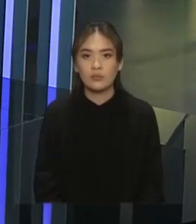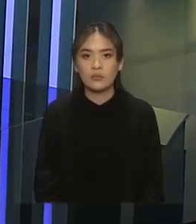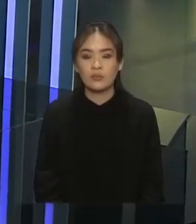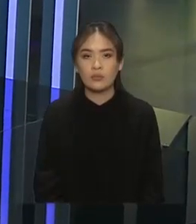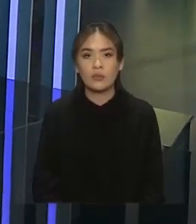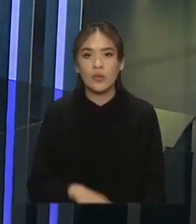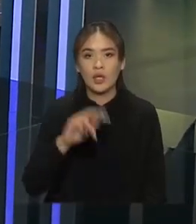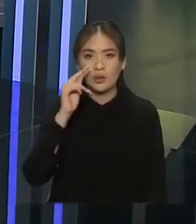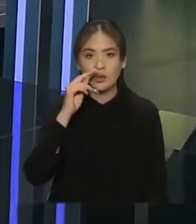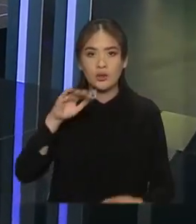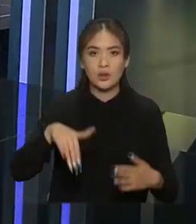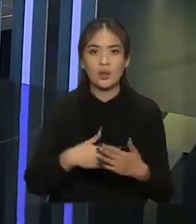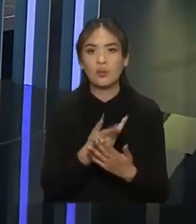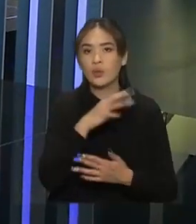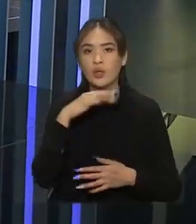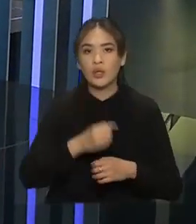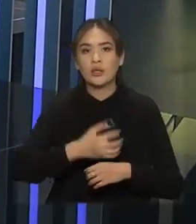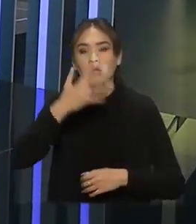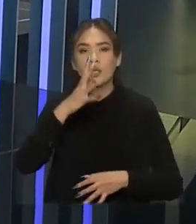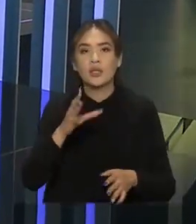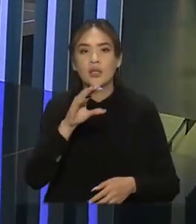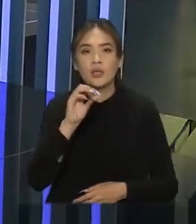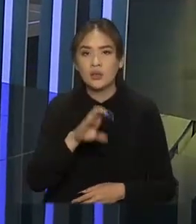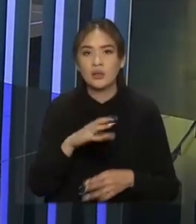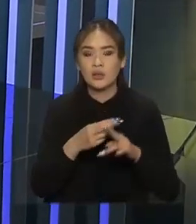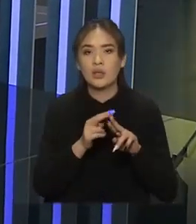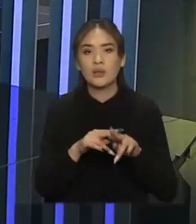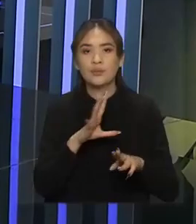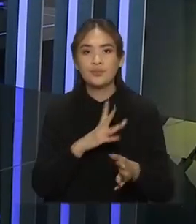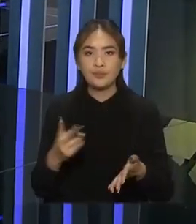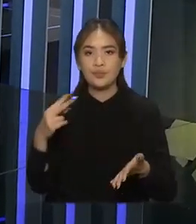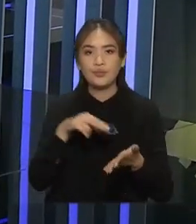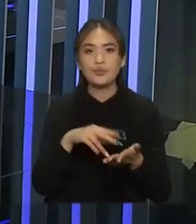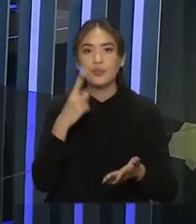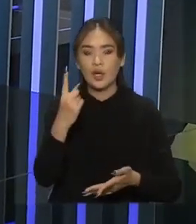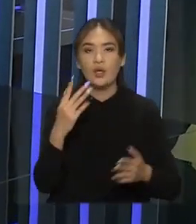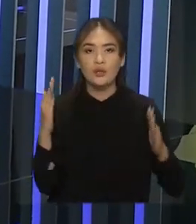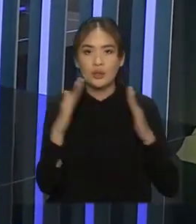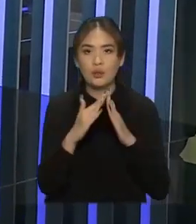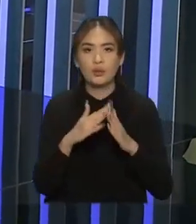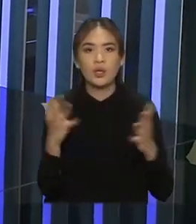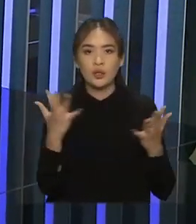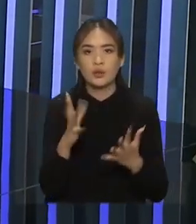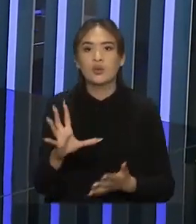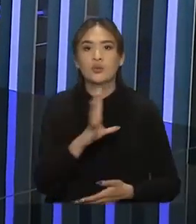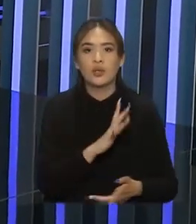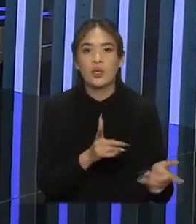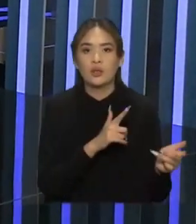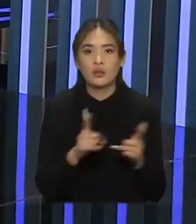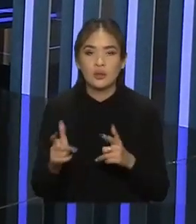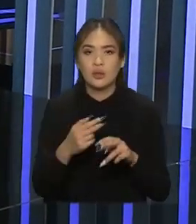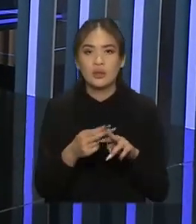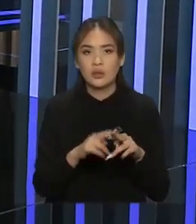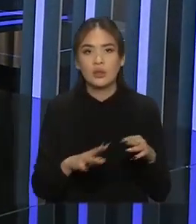в Шымкенте новые многоэтажки тестируют на сейсмоустойчивость в одном из домов которые уже готов к